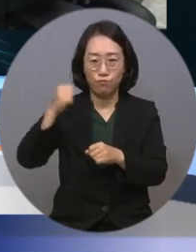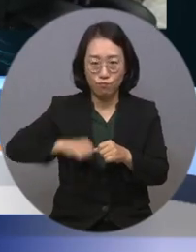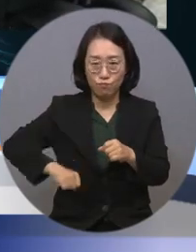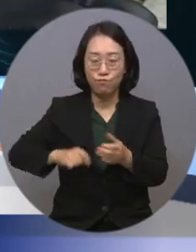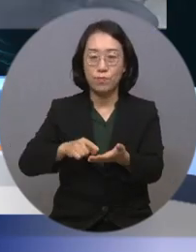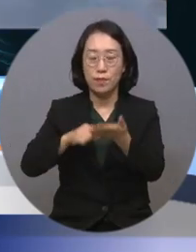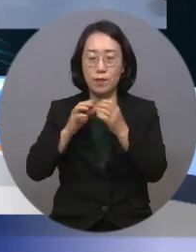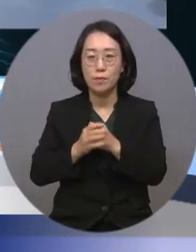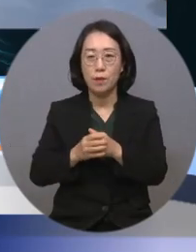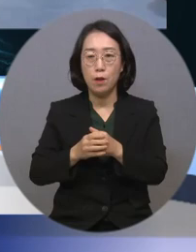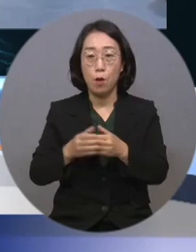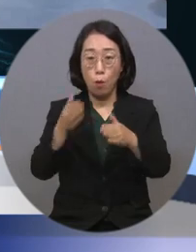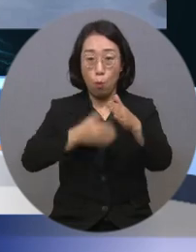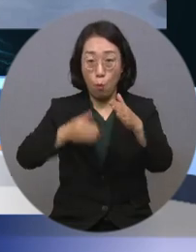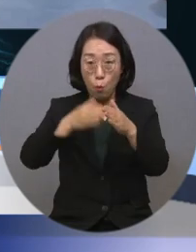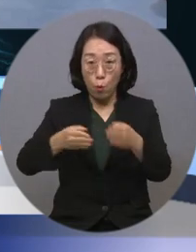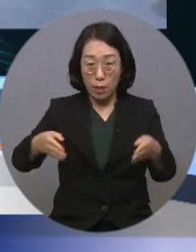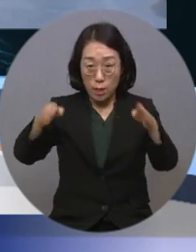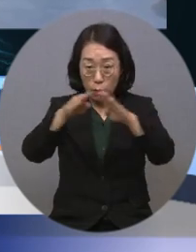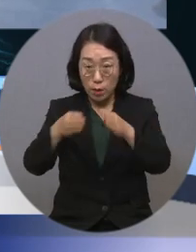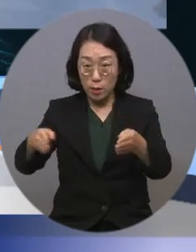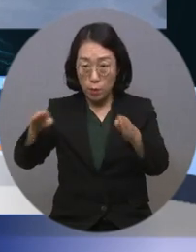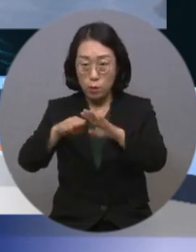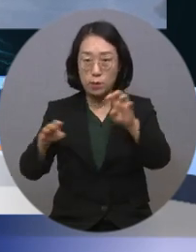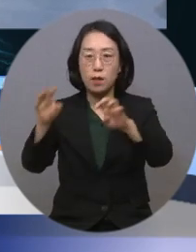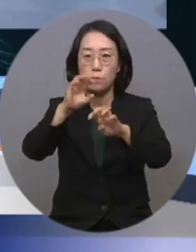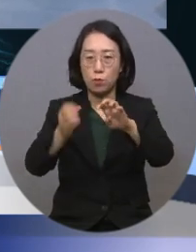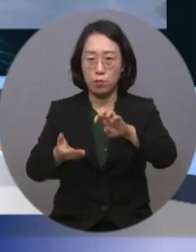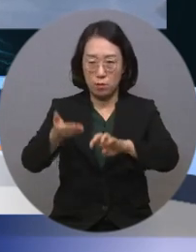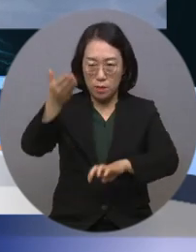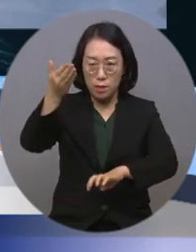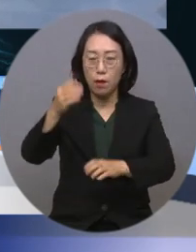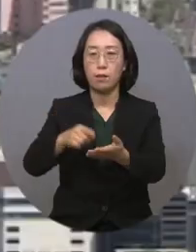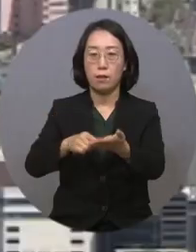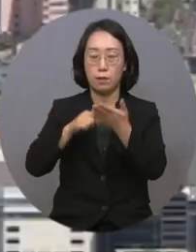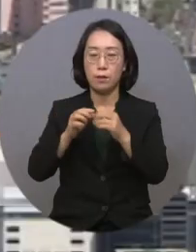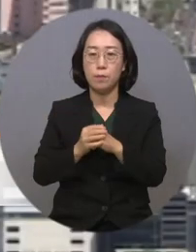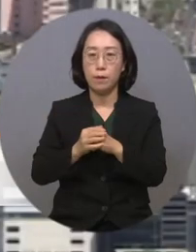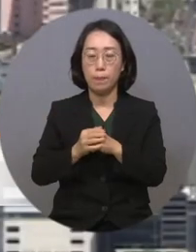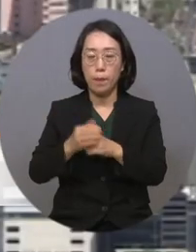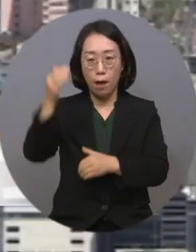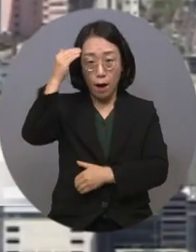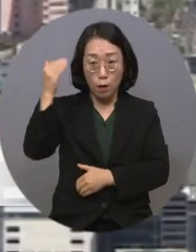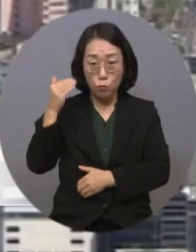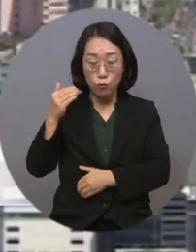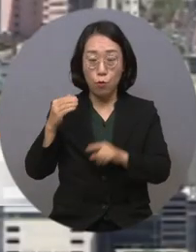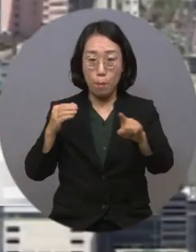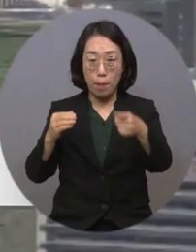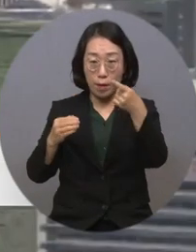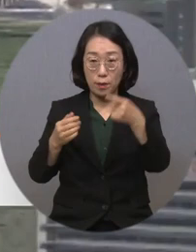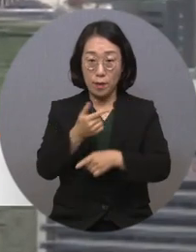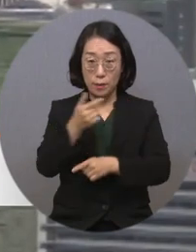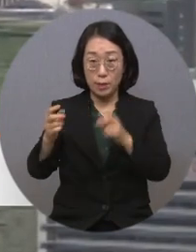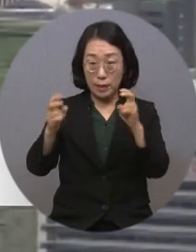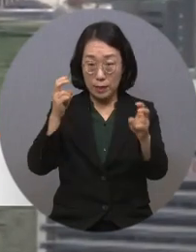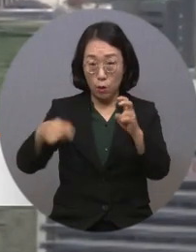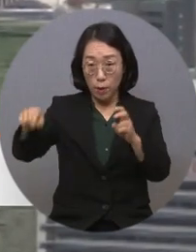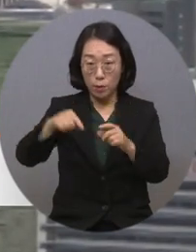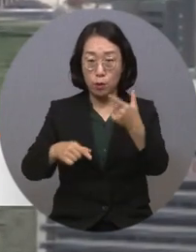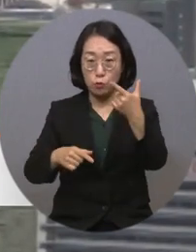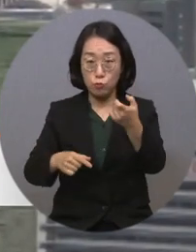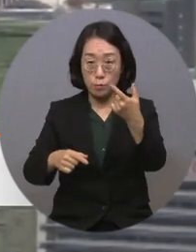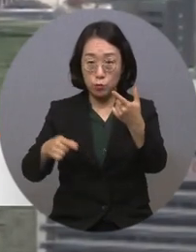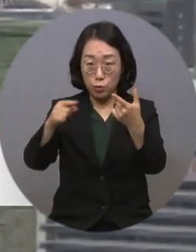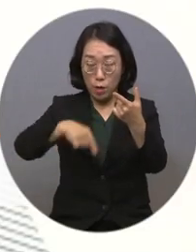공공기관 역시 40% 가 넘는 수치를 보였습니다 대한민국 100대 기업중 66개 기업